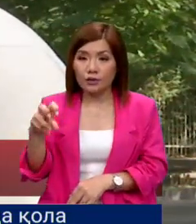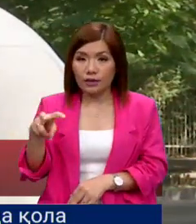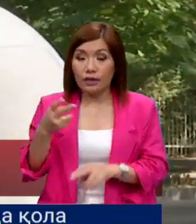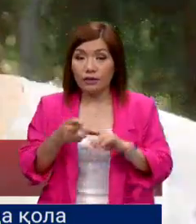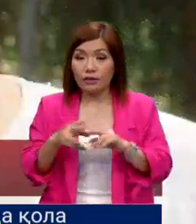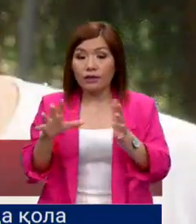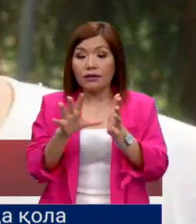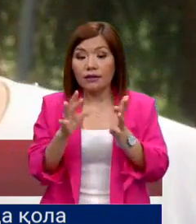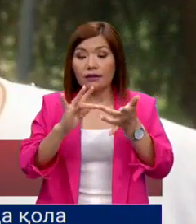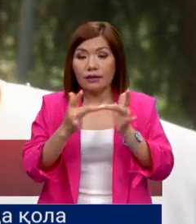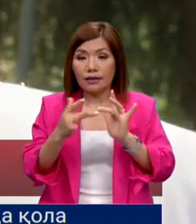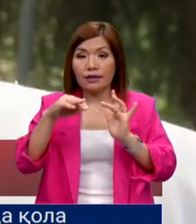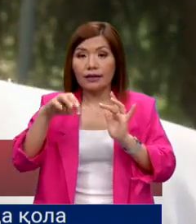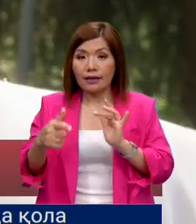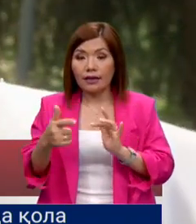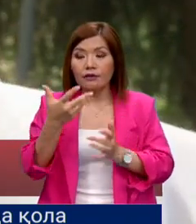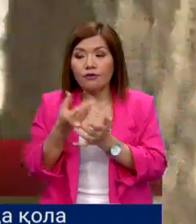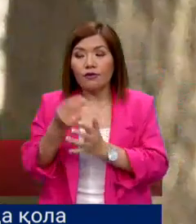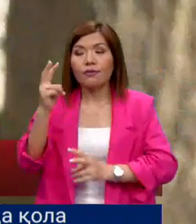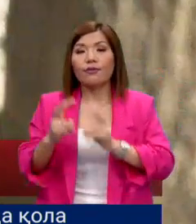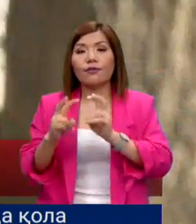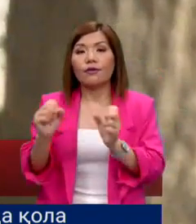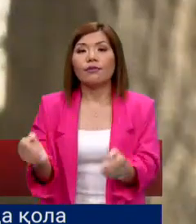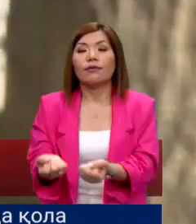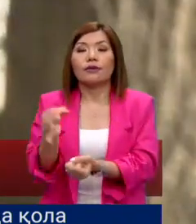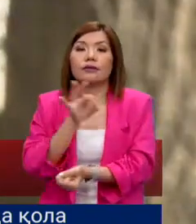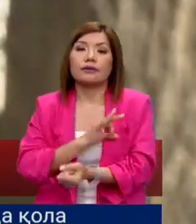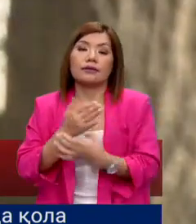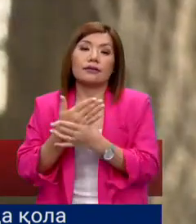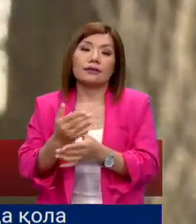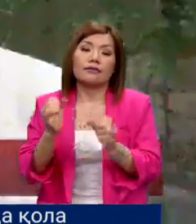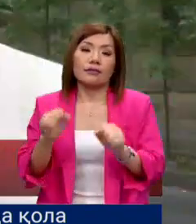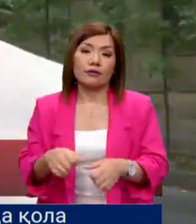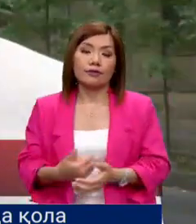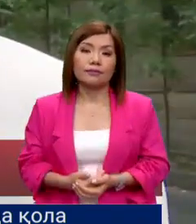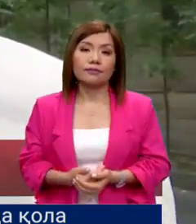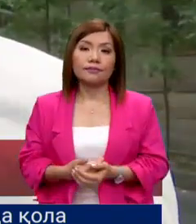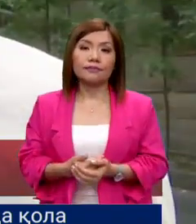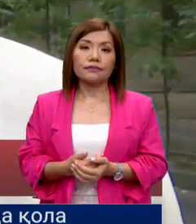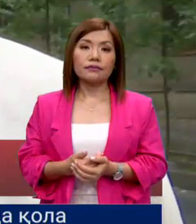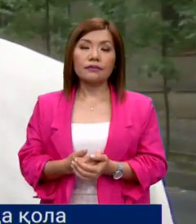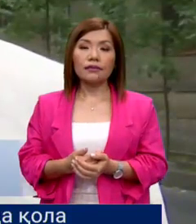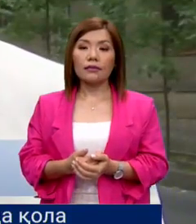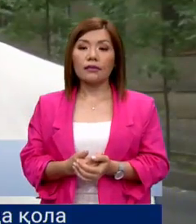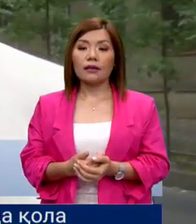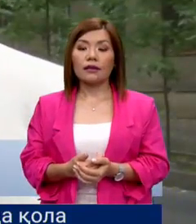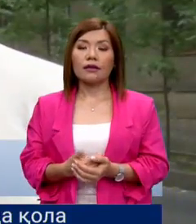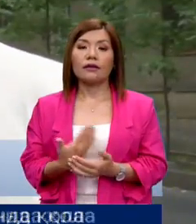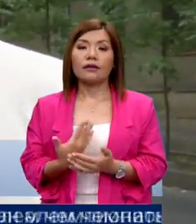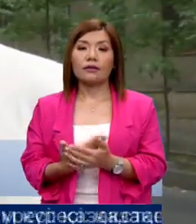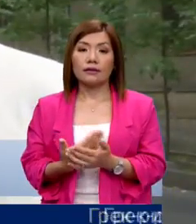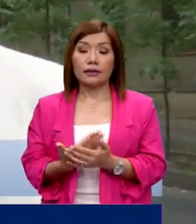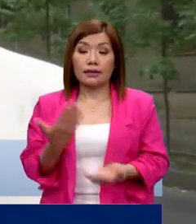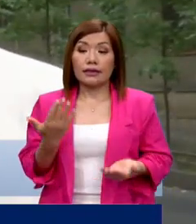айтуынша, цифрлы теңгені отандық өндірісті көтеруге қолдануға болады. Допустим, пенсии все сделать минимальной пенсии 100 тысяч